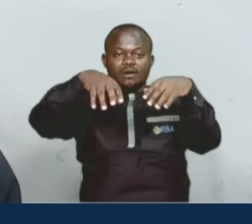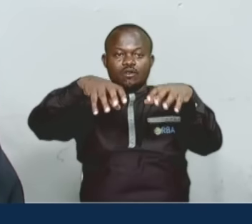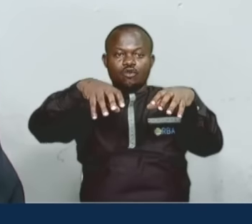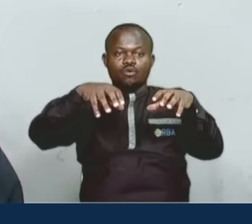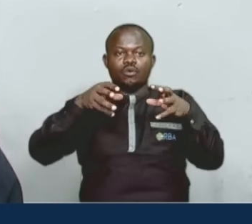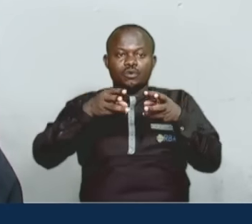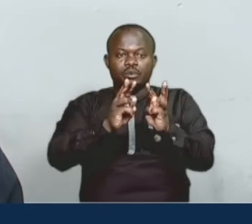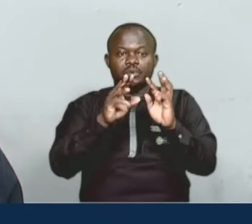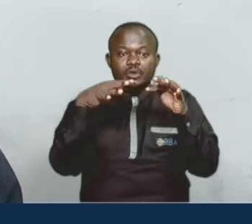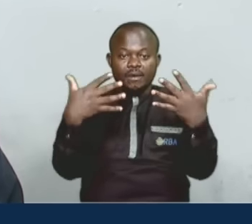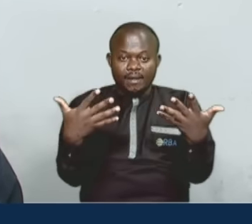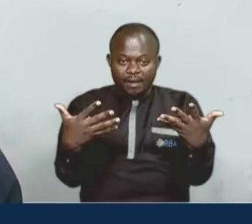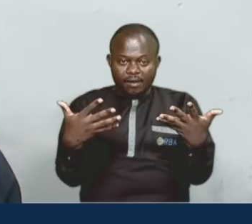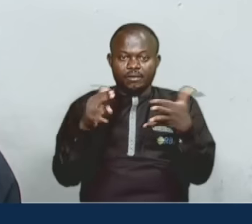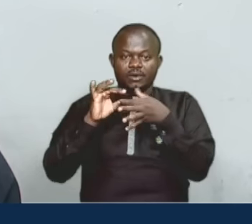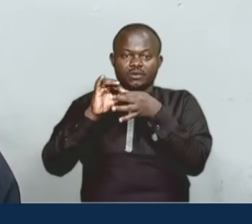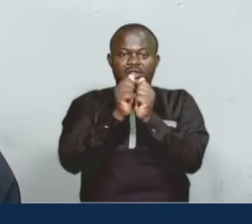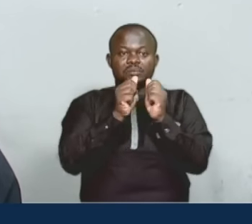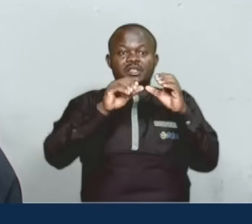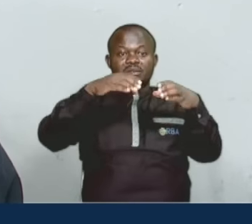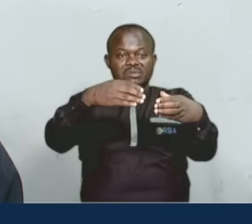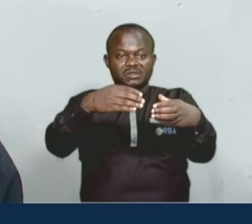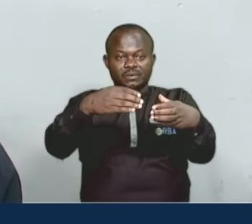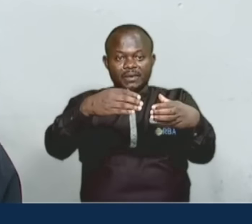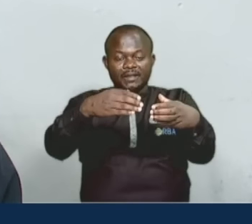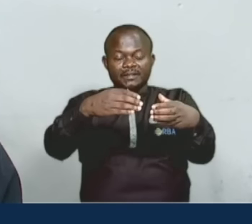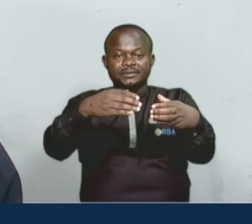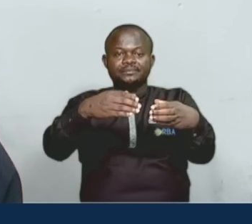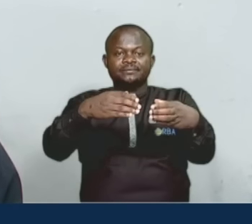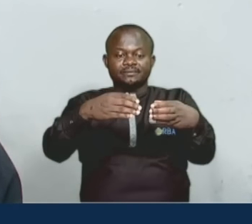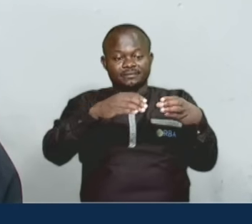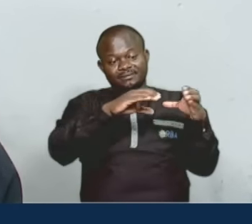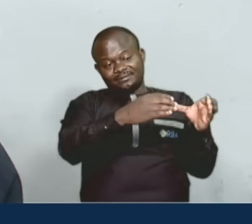by'uko ufatanya n'imitwe